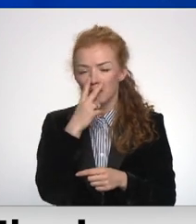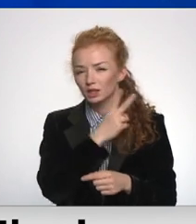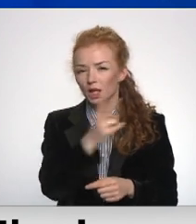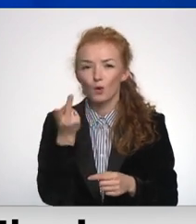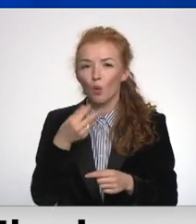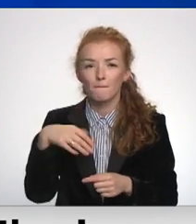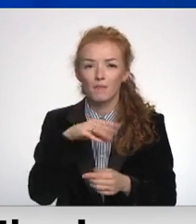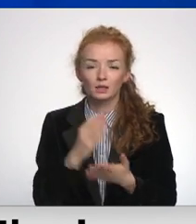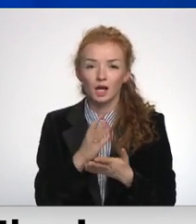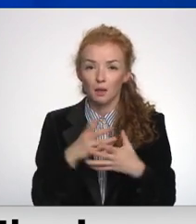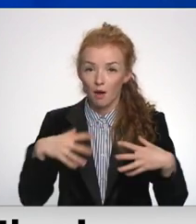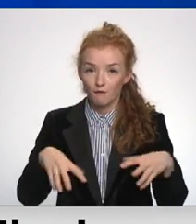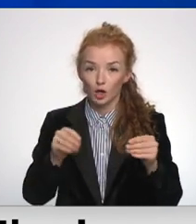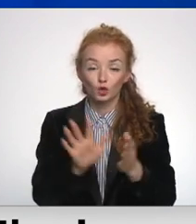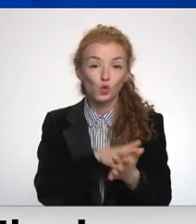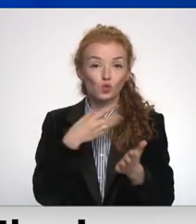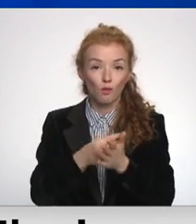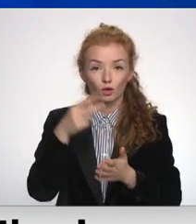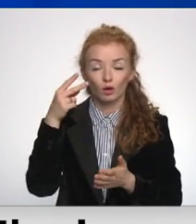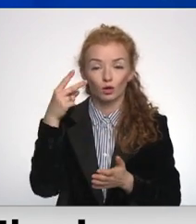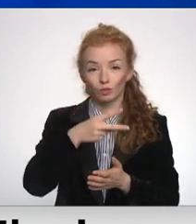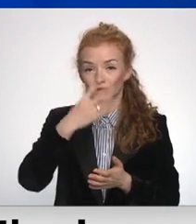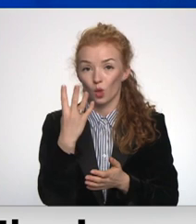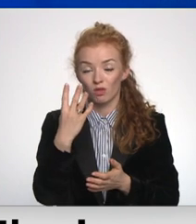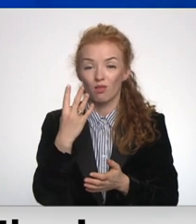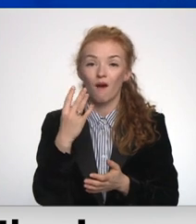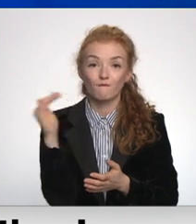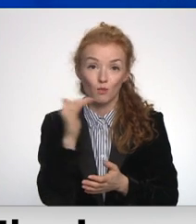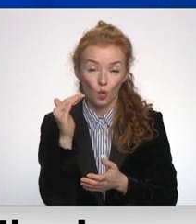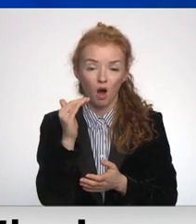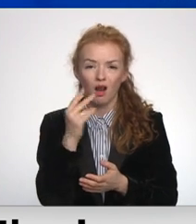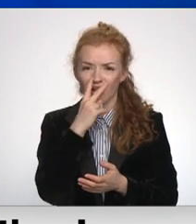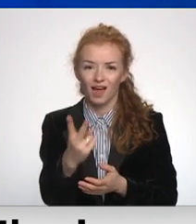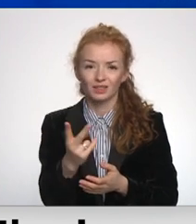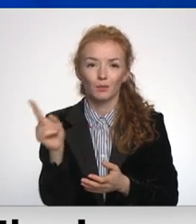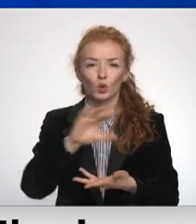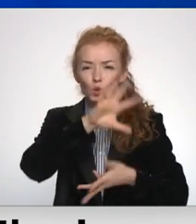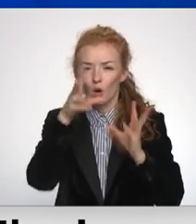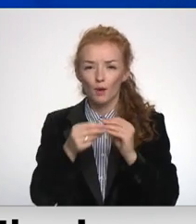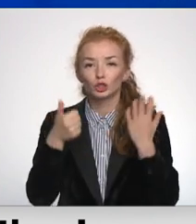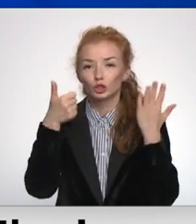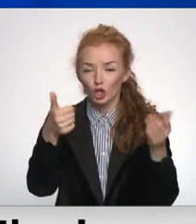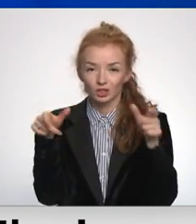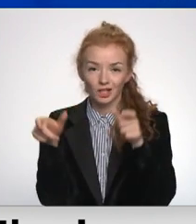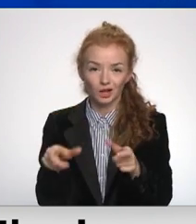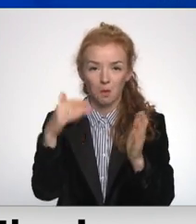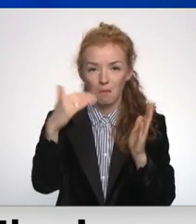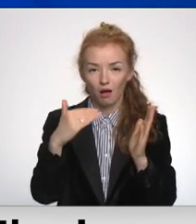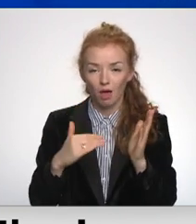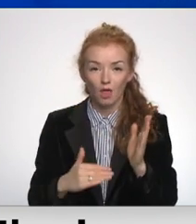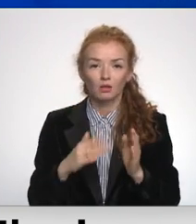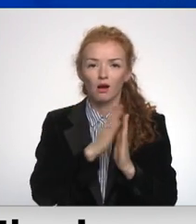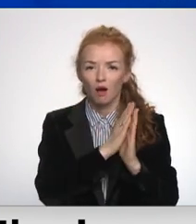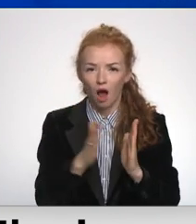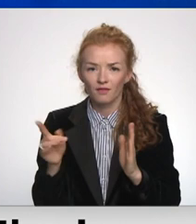esam darījuši kopš 24. Februāra, tad redzam, ka mums ir 6 sankciju paketes, un katra nākamā ir dziļāka